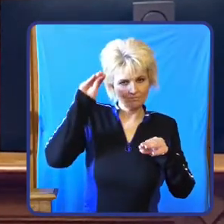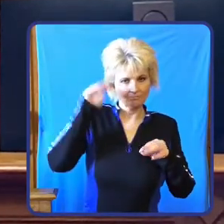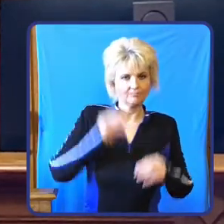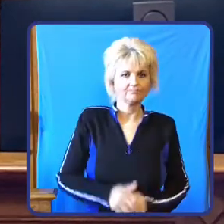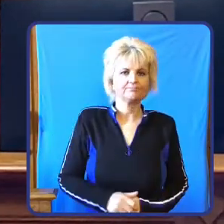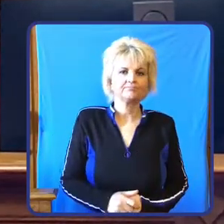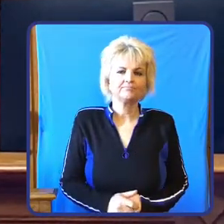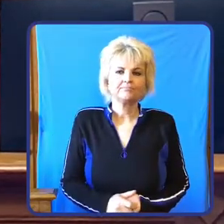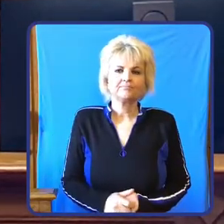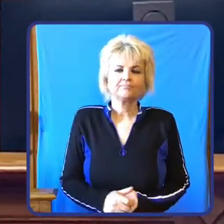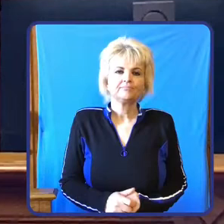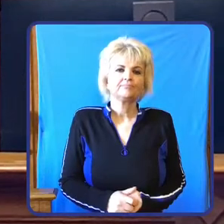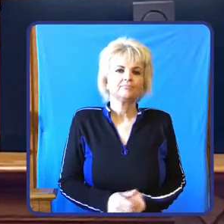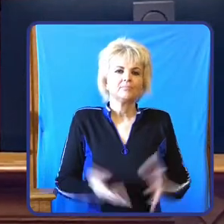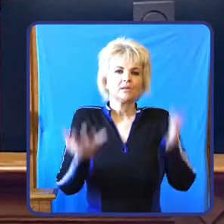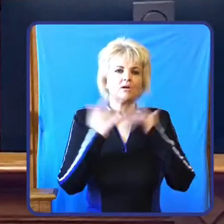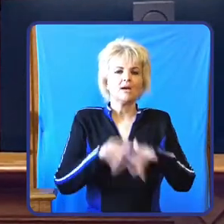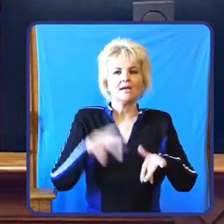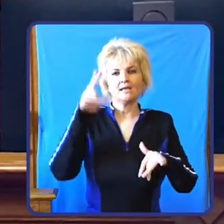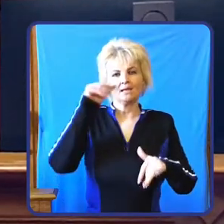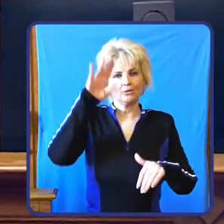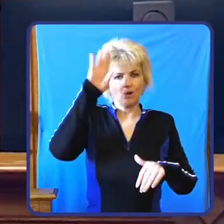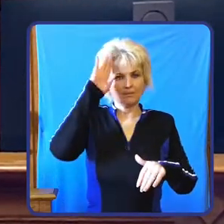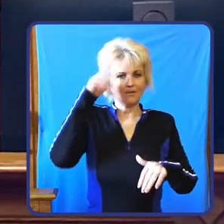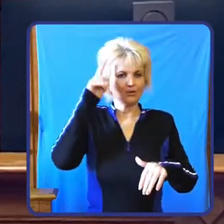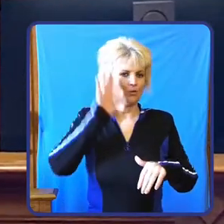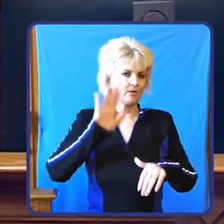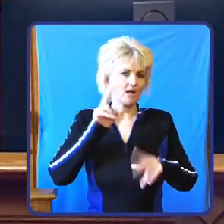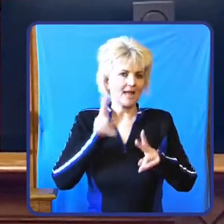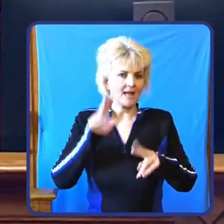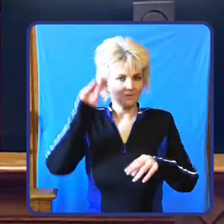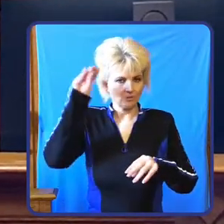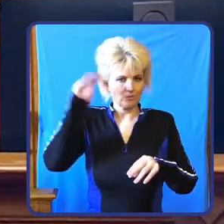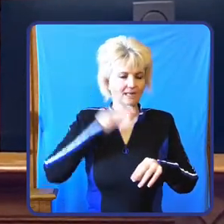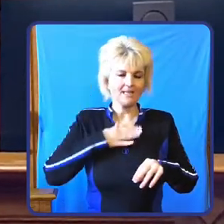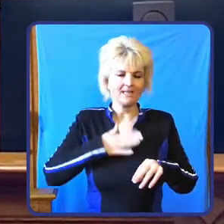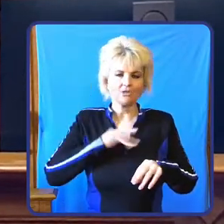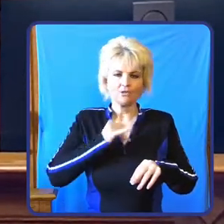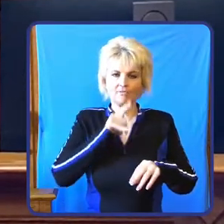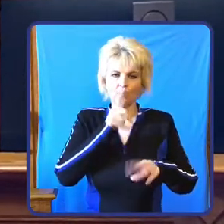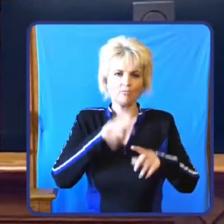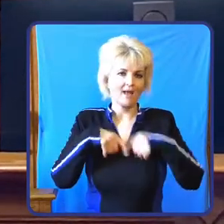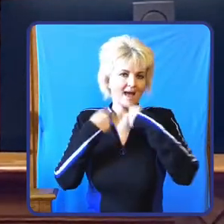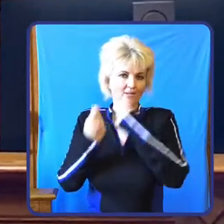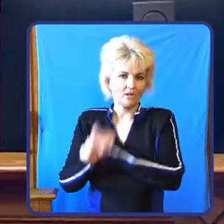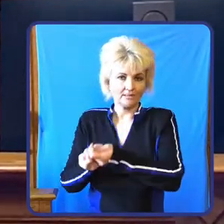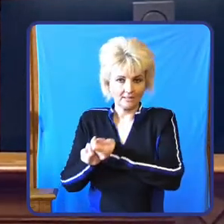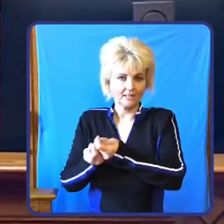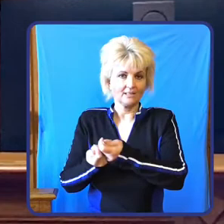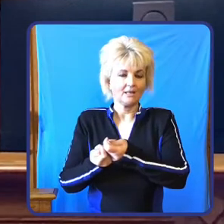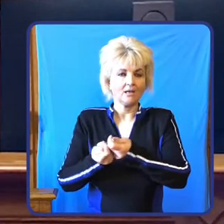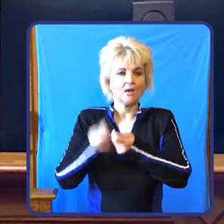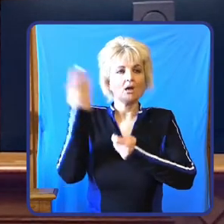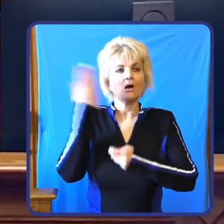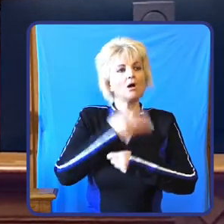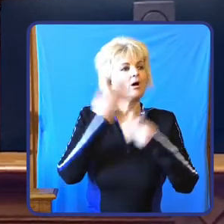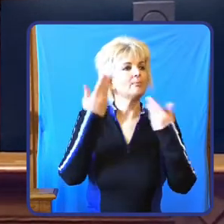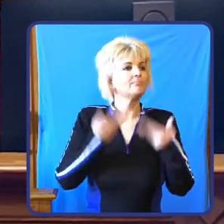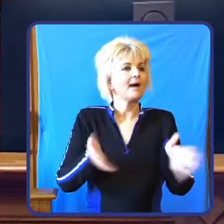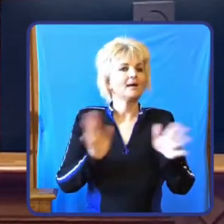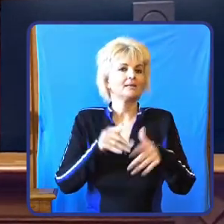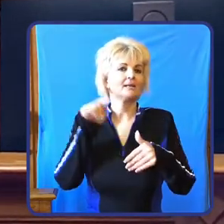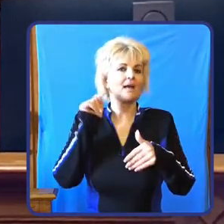föllépni, tehát azt a helyi rendőrkapitány úrnak kell jelezni, de én is át fogom adni majd neki, hogy természetesen, hogyha bárki